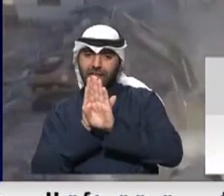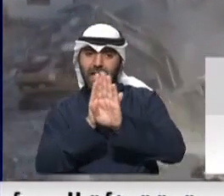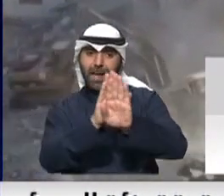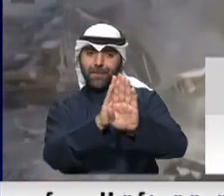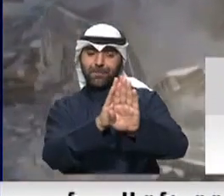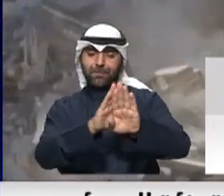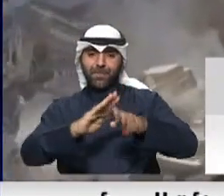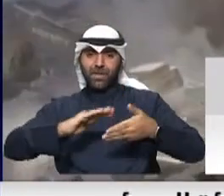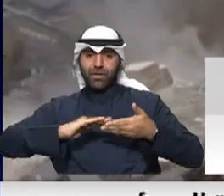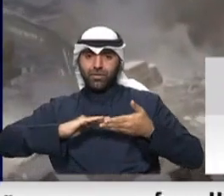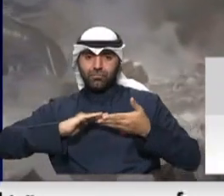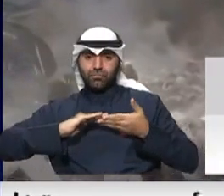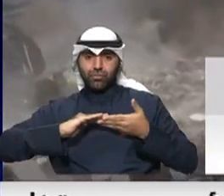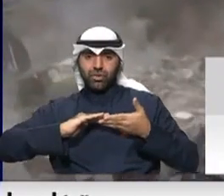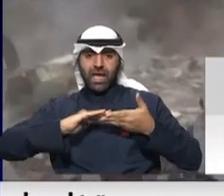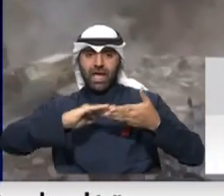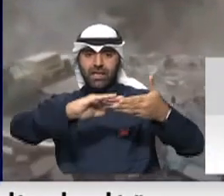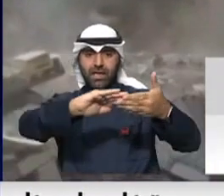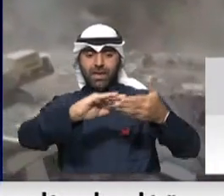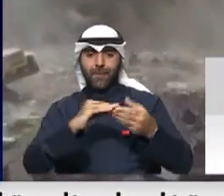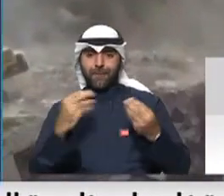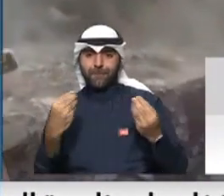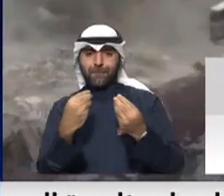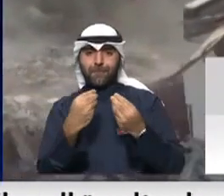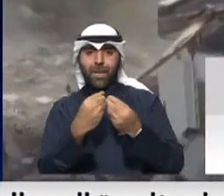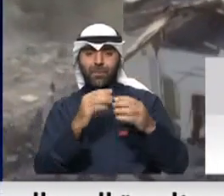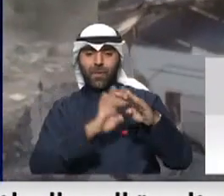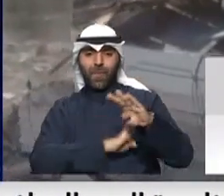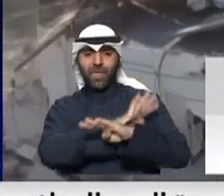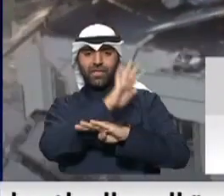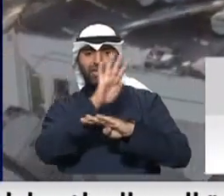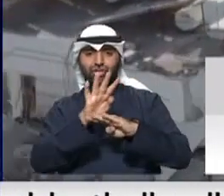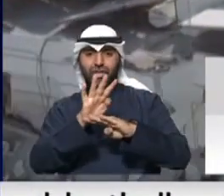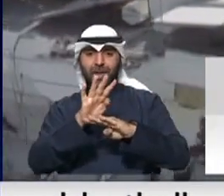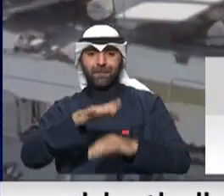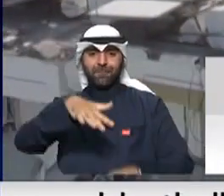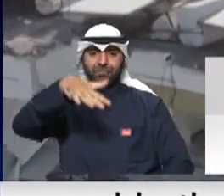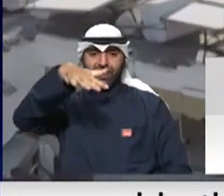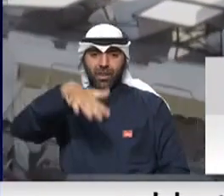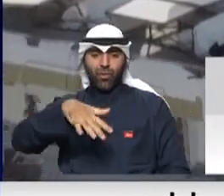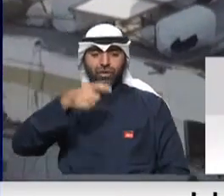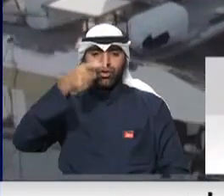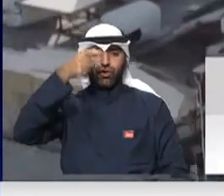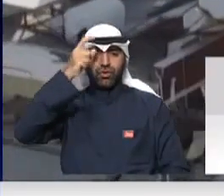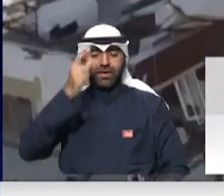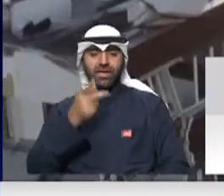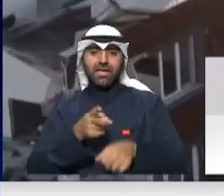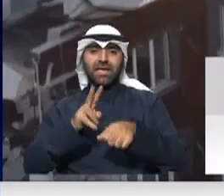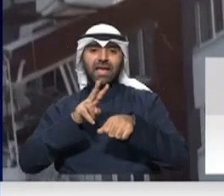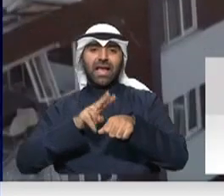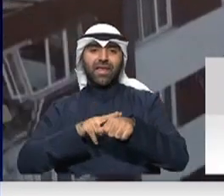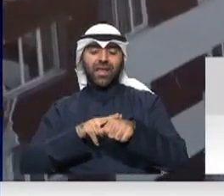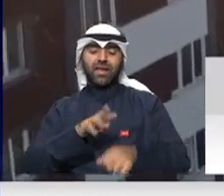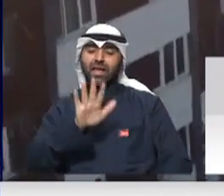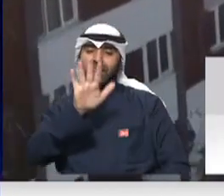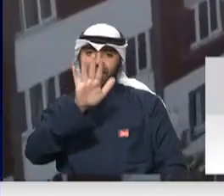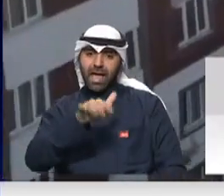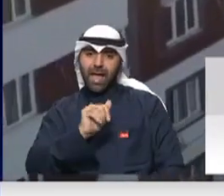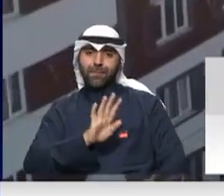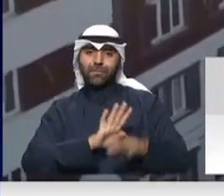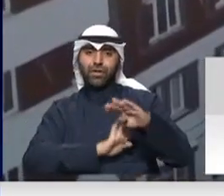الناس المشردين حاليا في الشوارع. هناك الكثير، أو يمكن القول آلاف الناس الآن ما